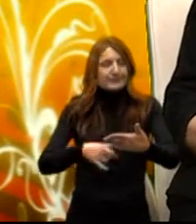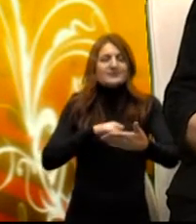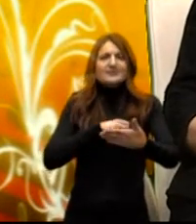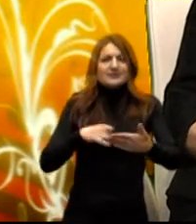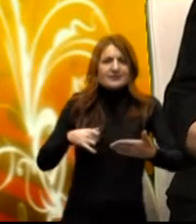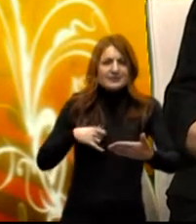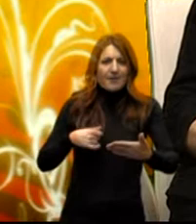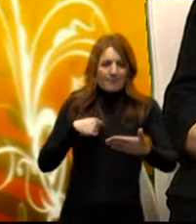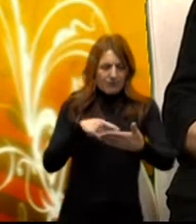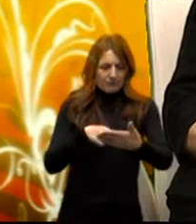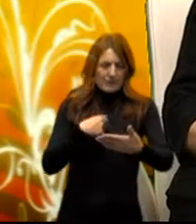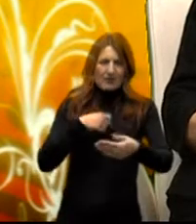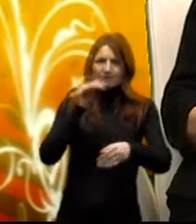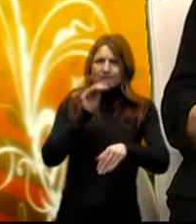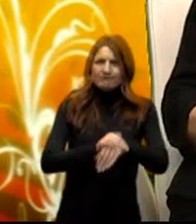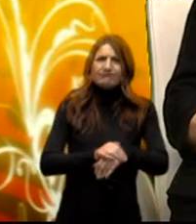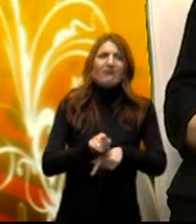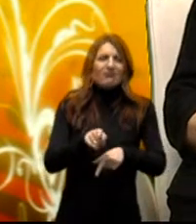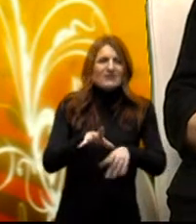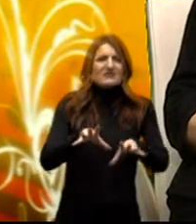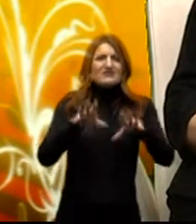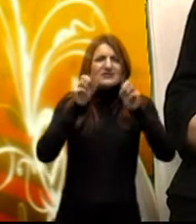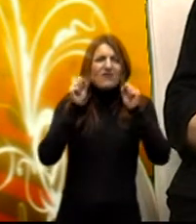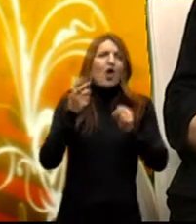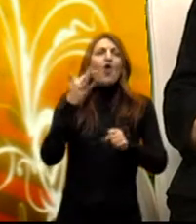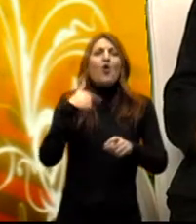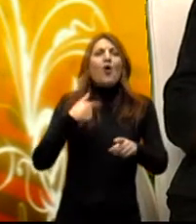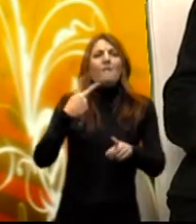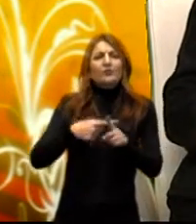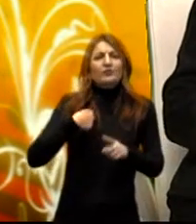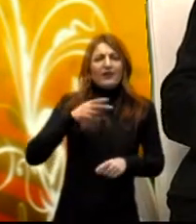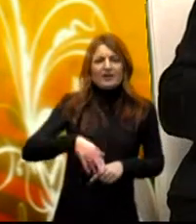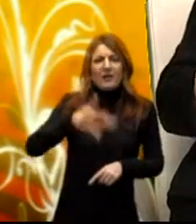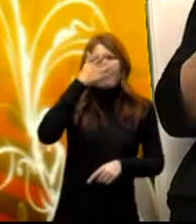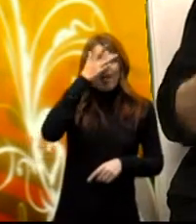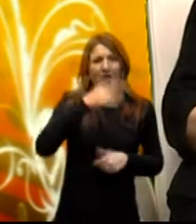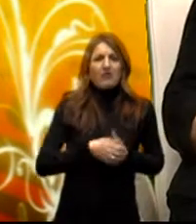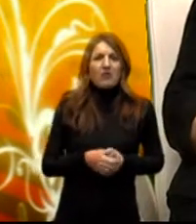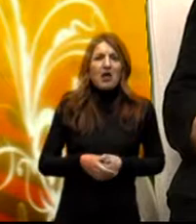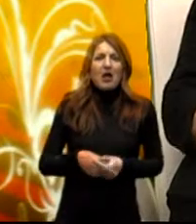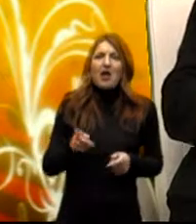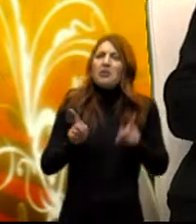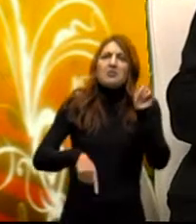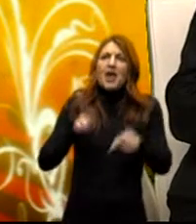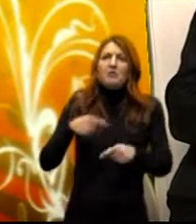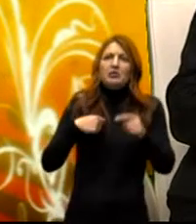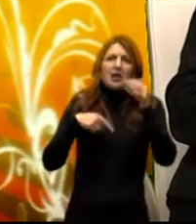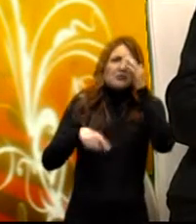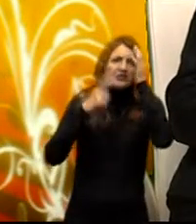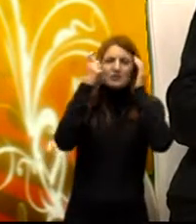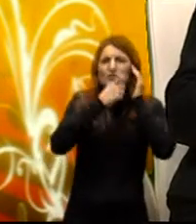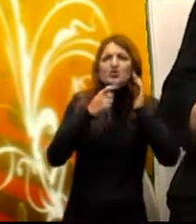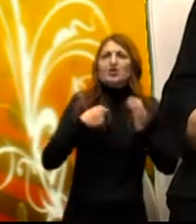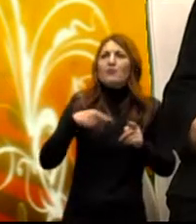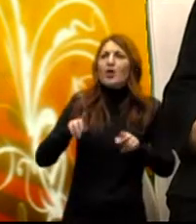pacijent shvati u biti koliko je imao glavobolja. Nekad nam se čak i čini da je to više nego što